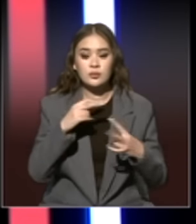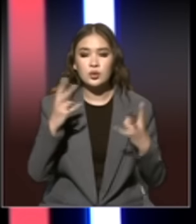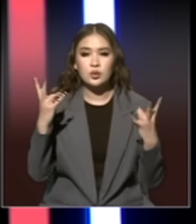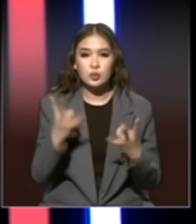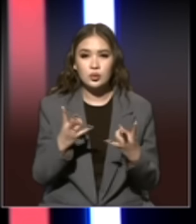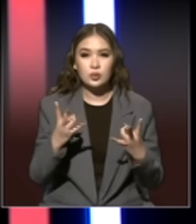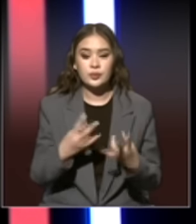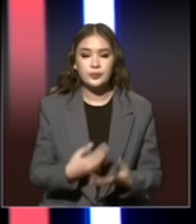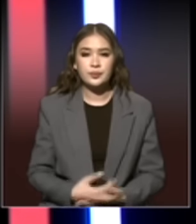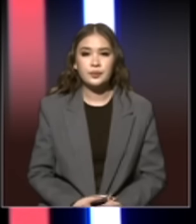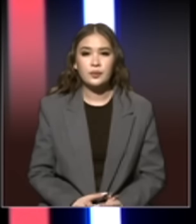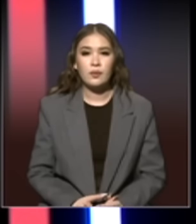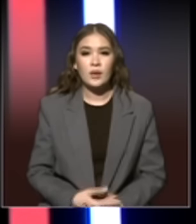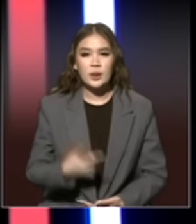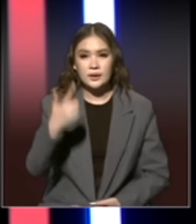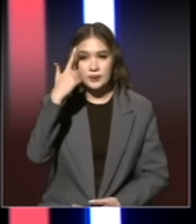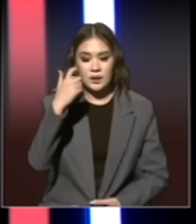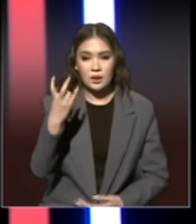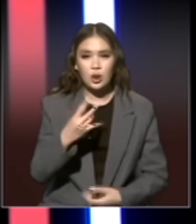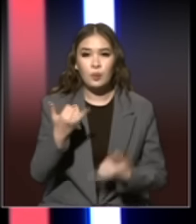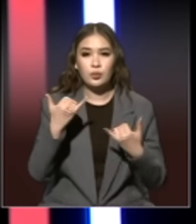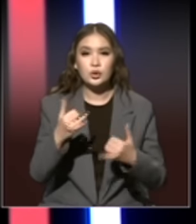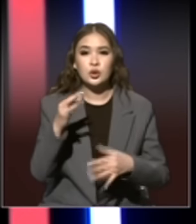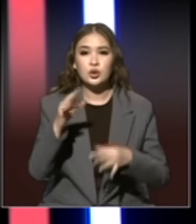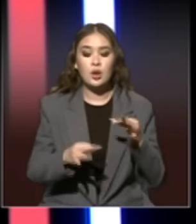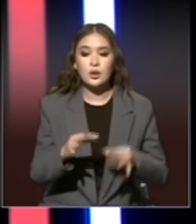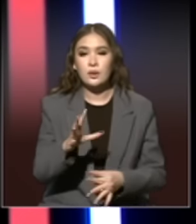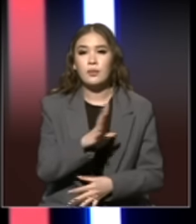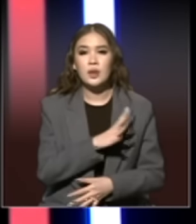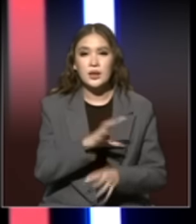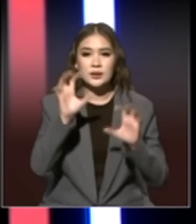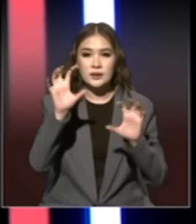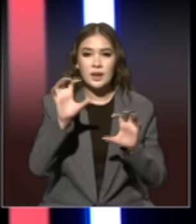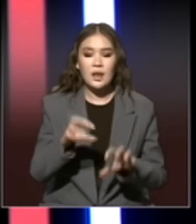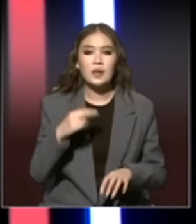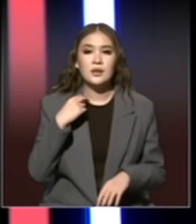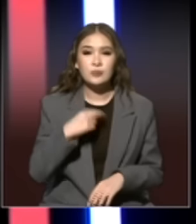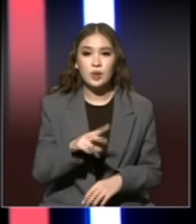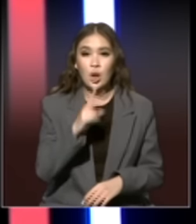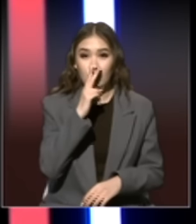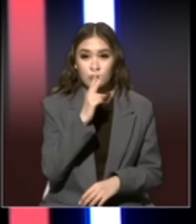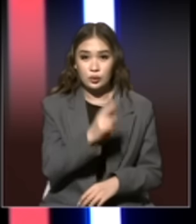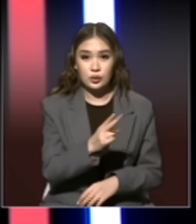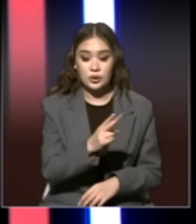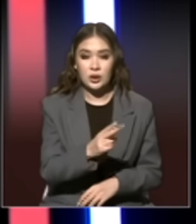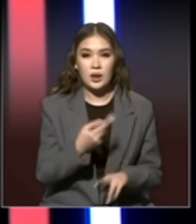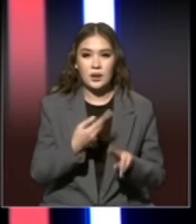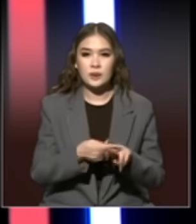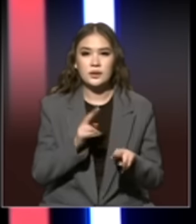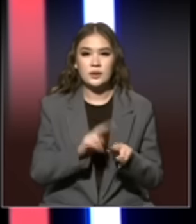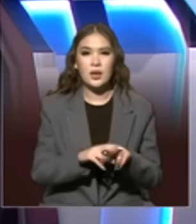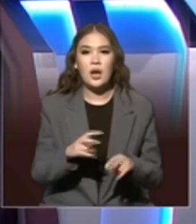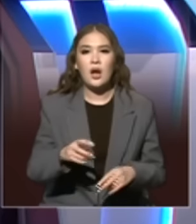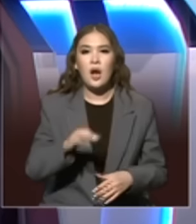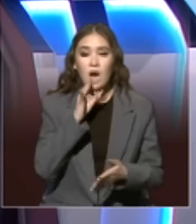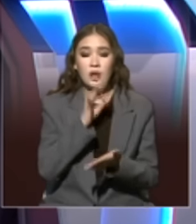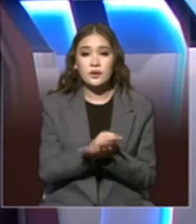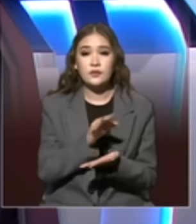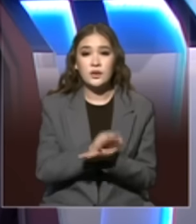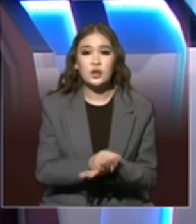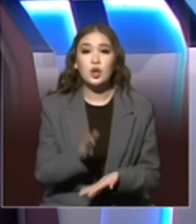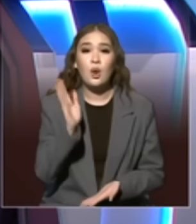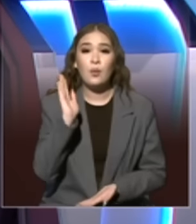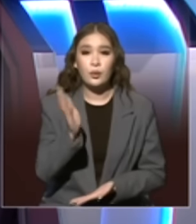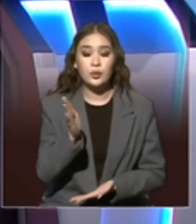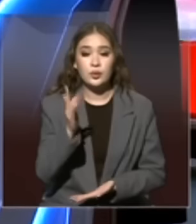керек. Бүгінгі мына сот процесі, заңда қылмыс жасағанды көрсең, оның заң алдындағы жауапкершіліктен құтылмайтынын көрсетіп